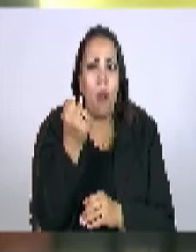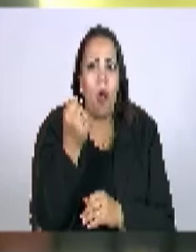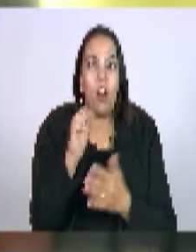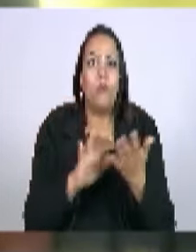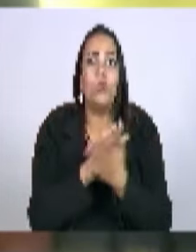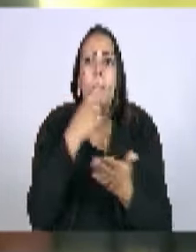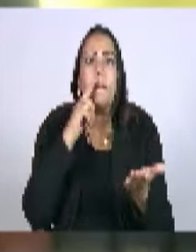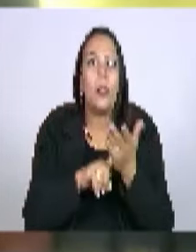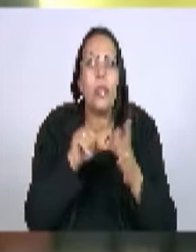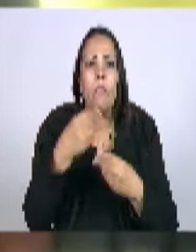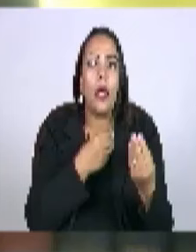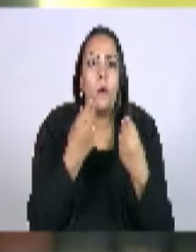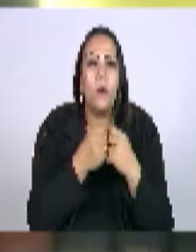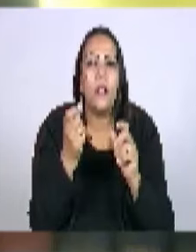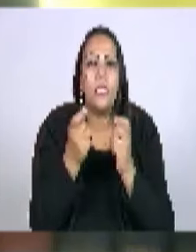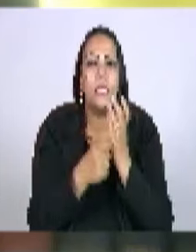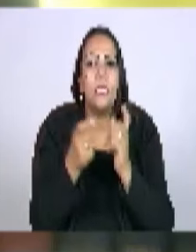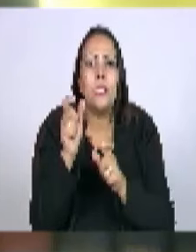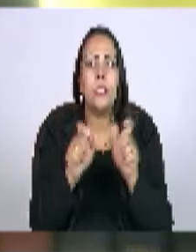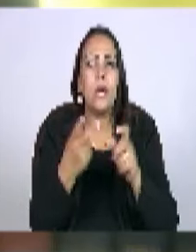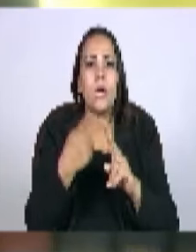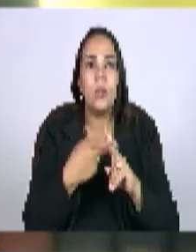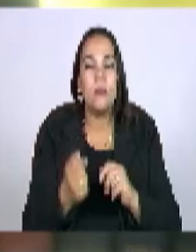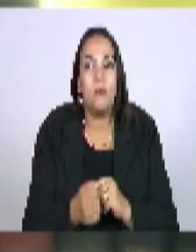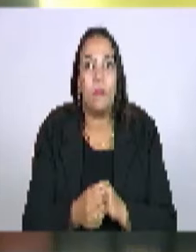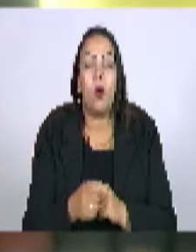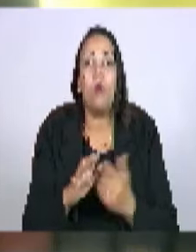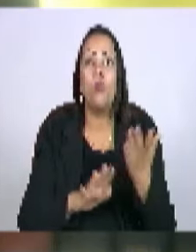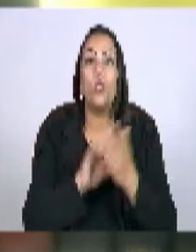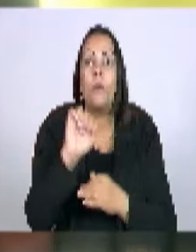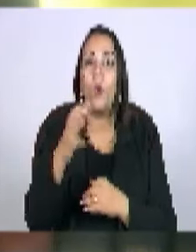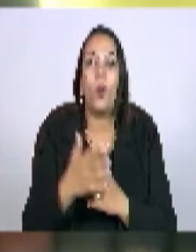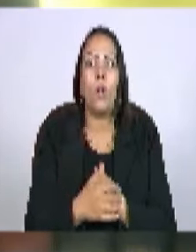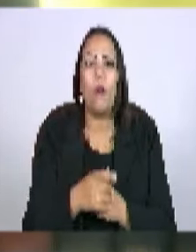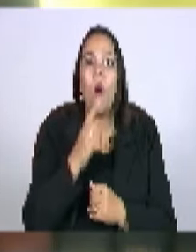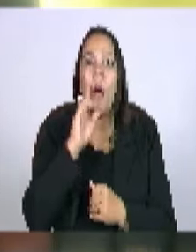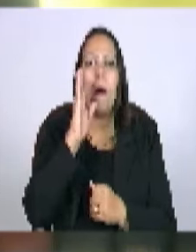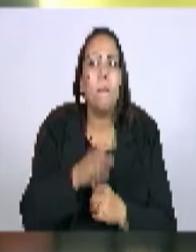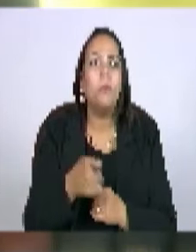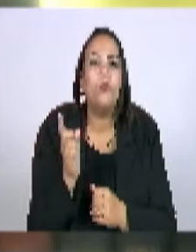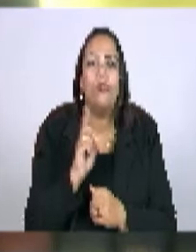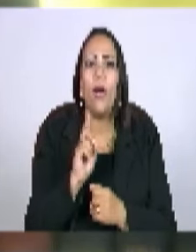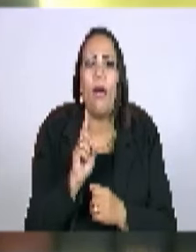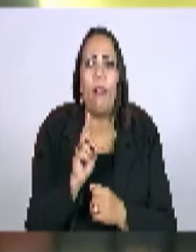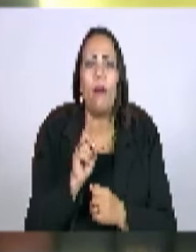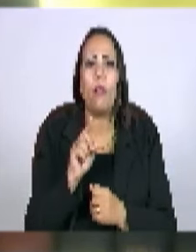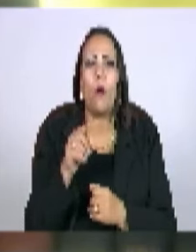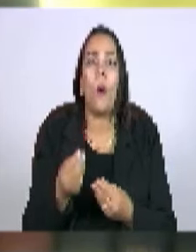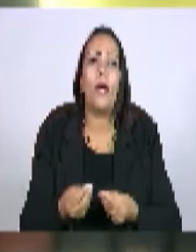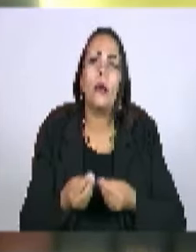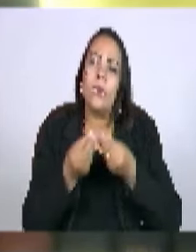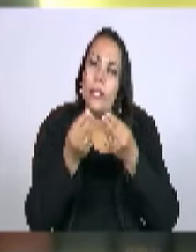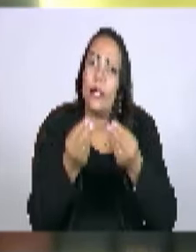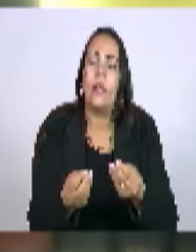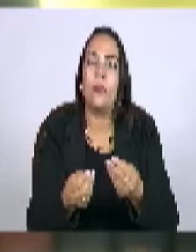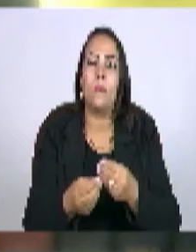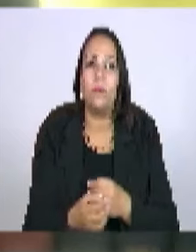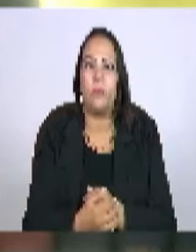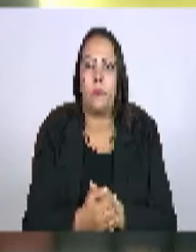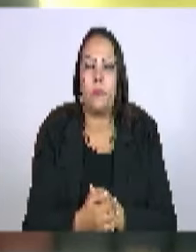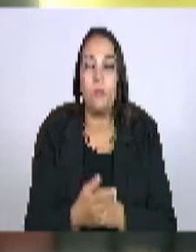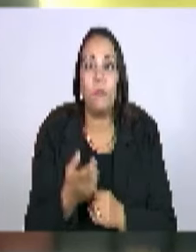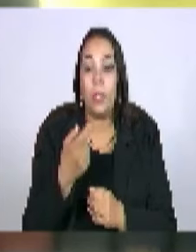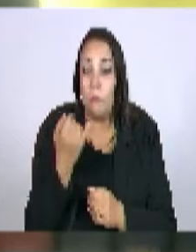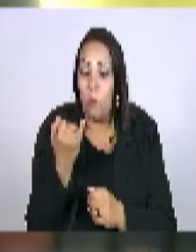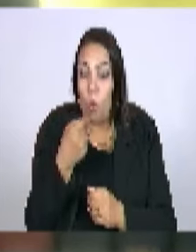مشكله حققيه في التعامل مع الناس مشكلته انه غير قادر على العطاء اللي احنا كنا بنتكلم عنه من